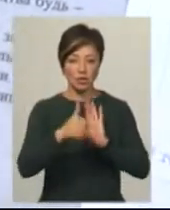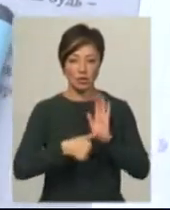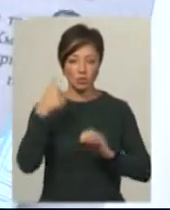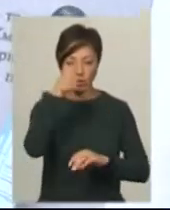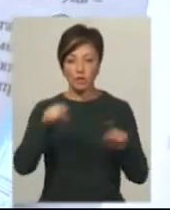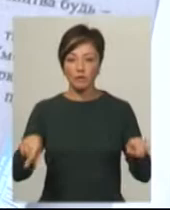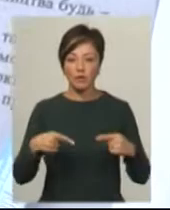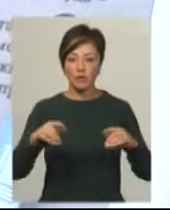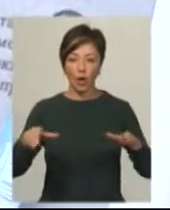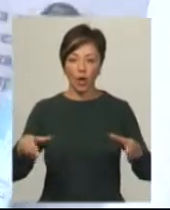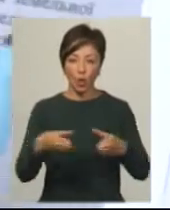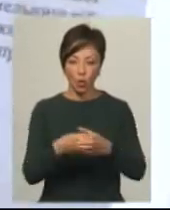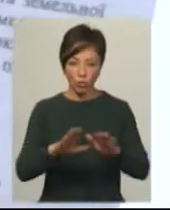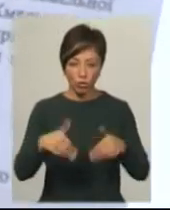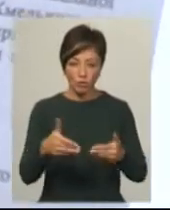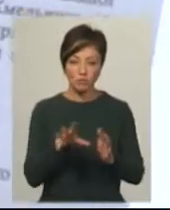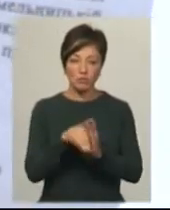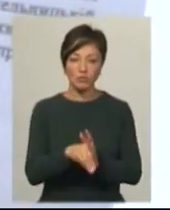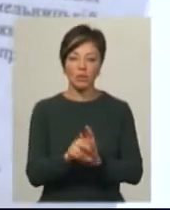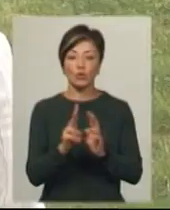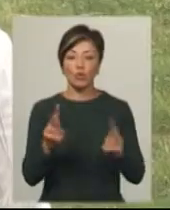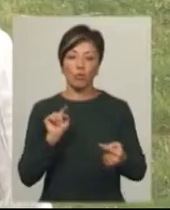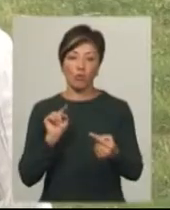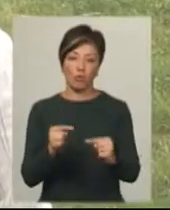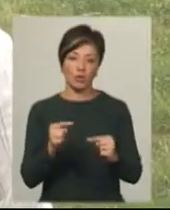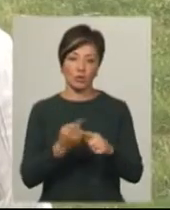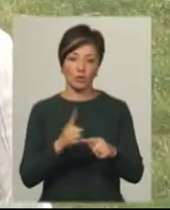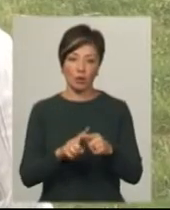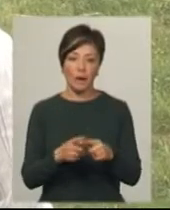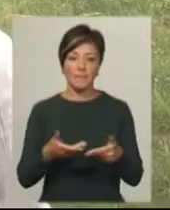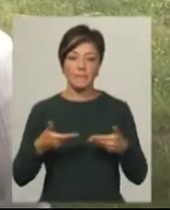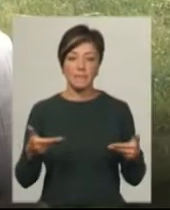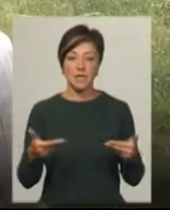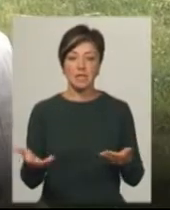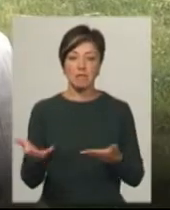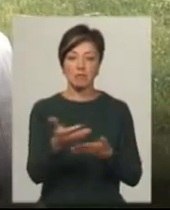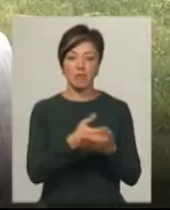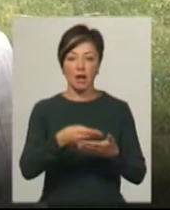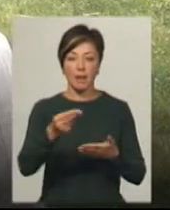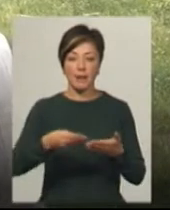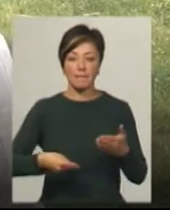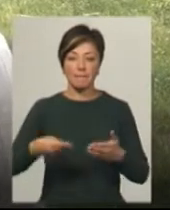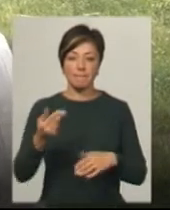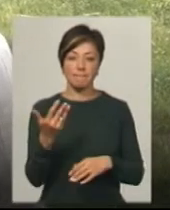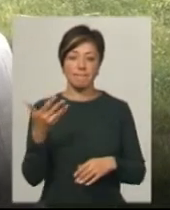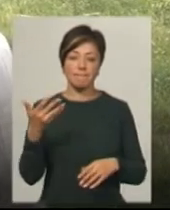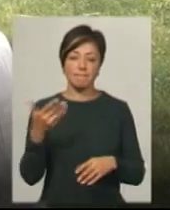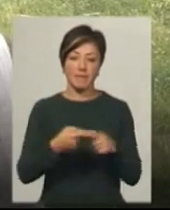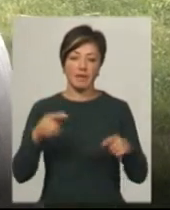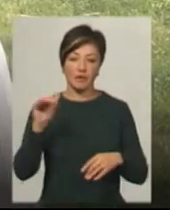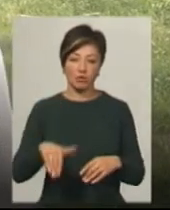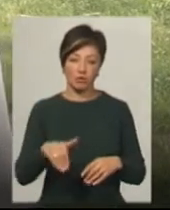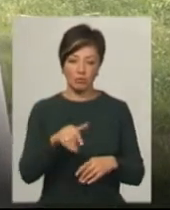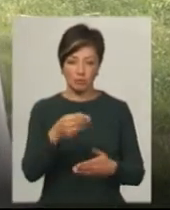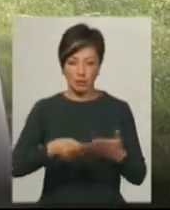будівництво, створив ініціативну групу, в яку входили ті, хто проти цього. Ми зібрали майже 500 підписів людей,